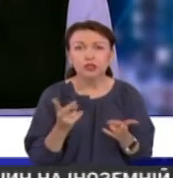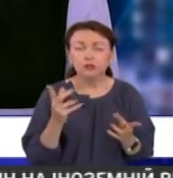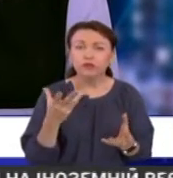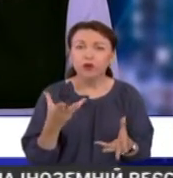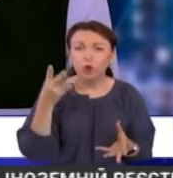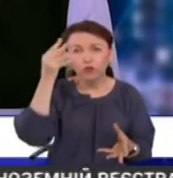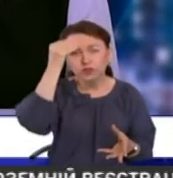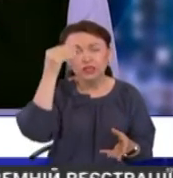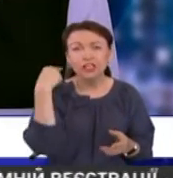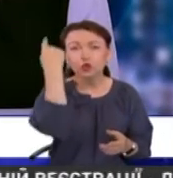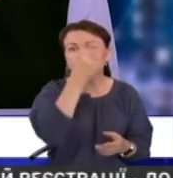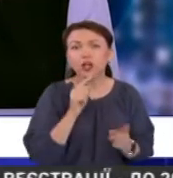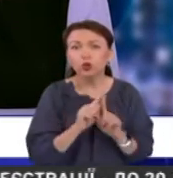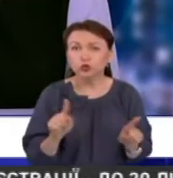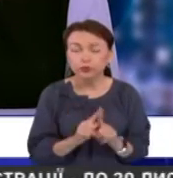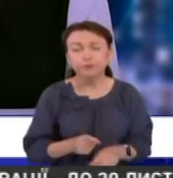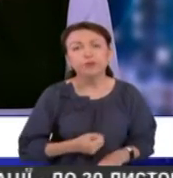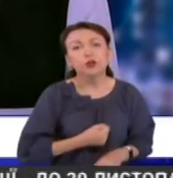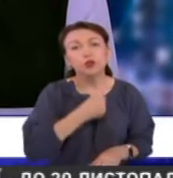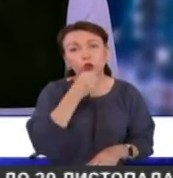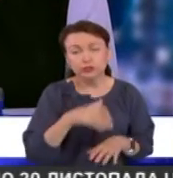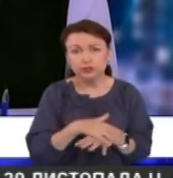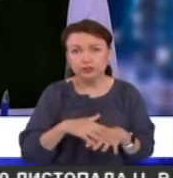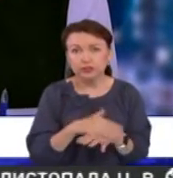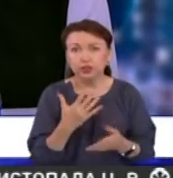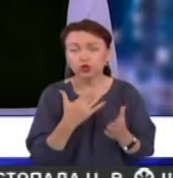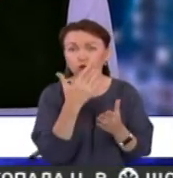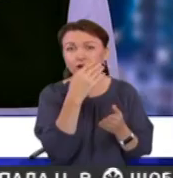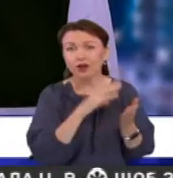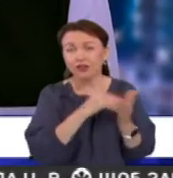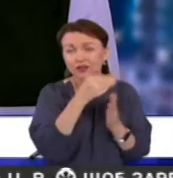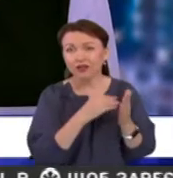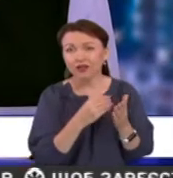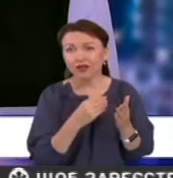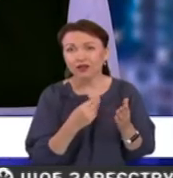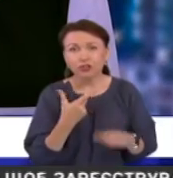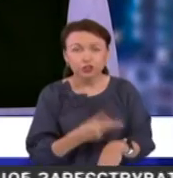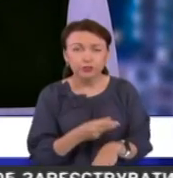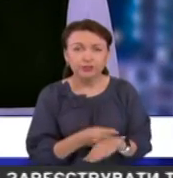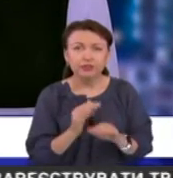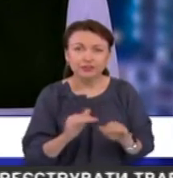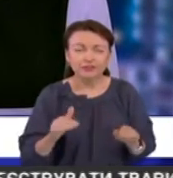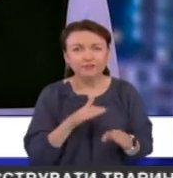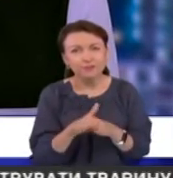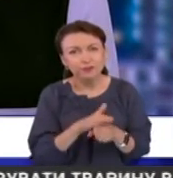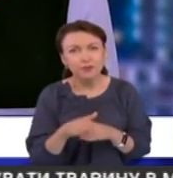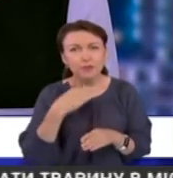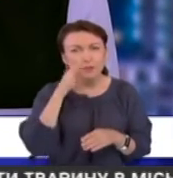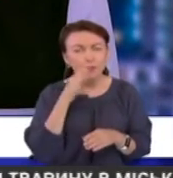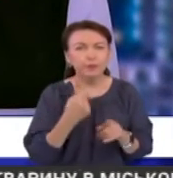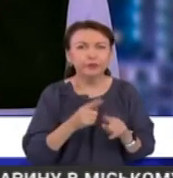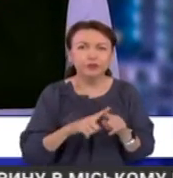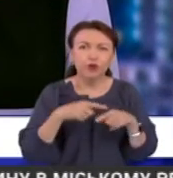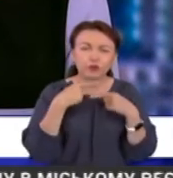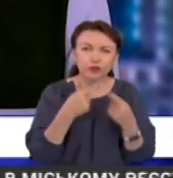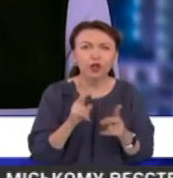індивідуальні особливості. Щодо дорослого населення, якщо календар щеплень з діточками ще якось витримувався, і там батьки про це говорили,